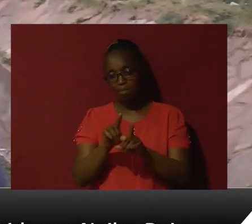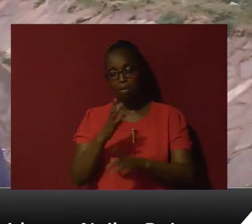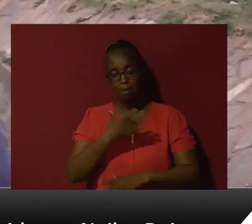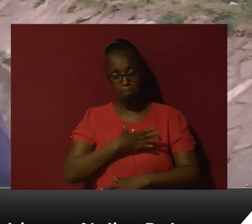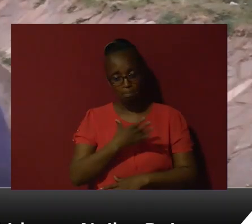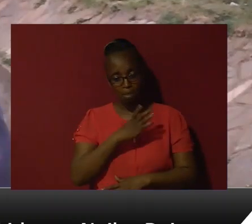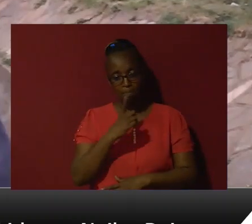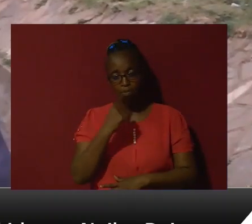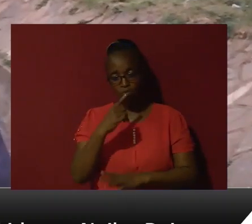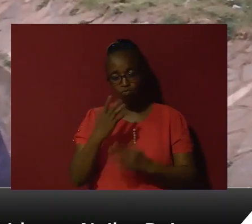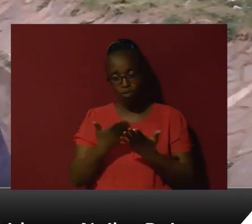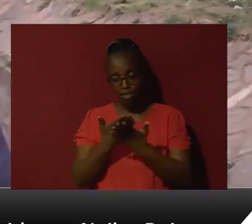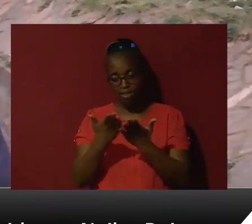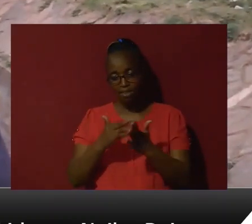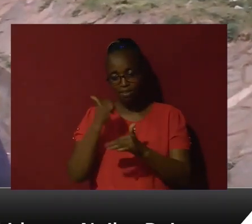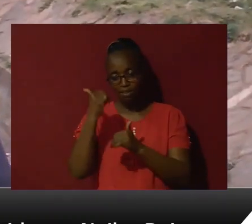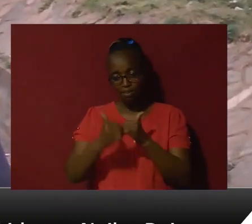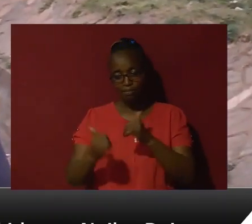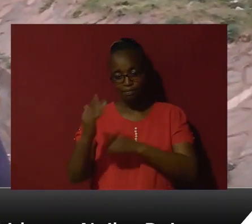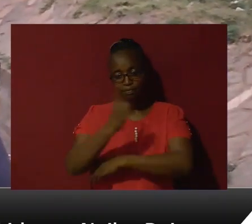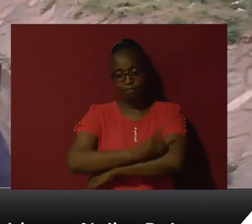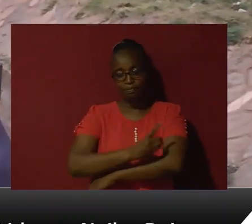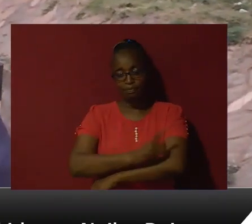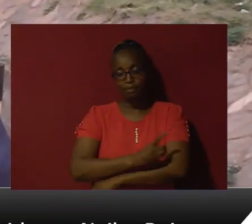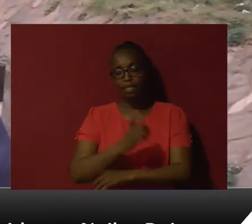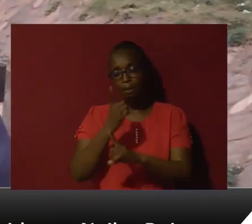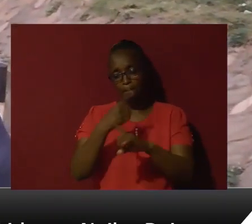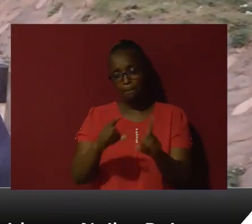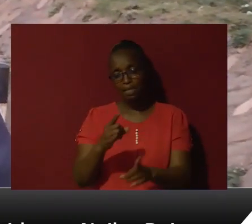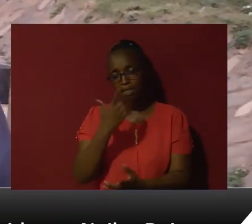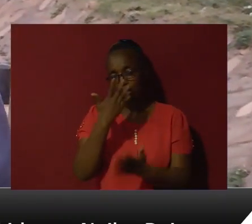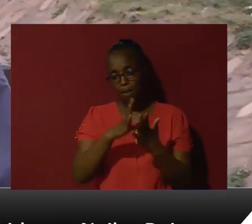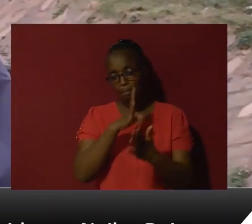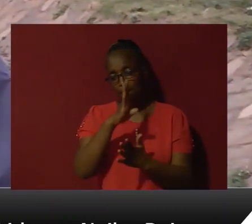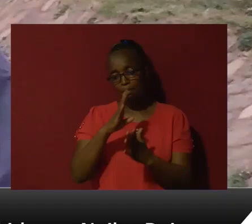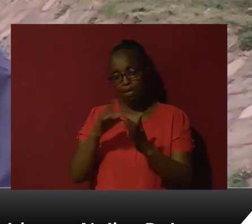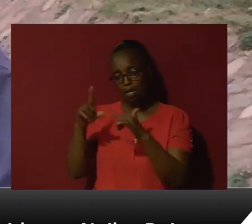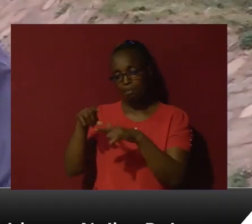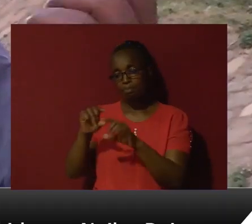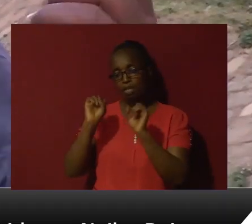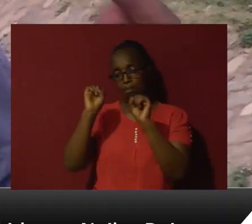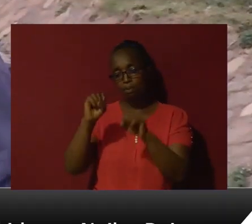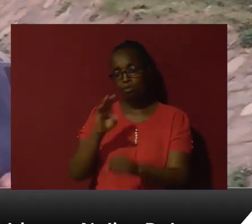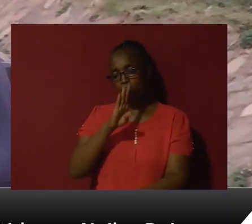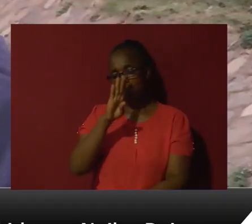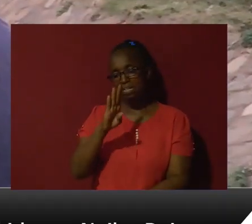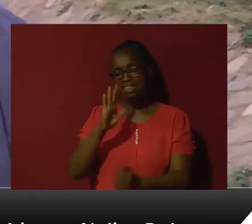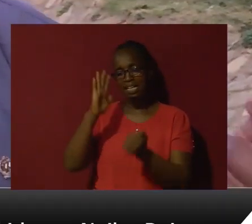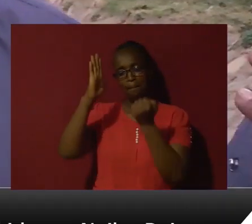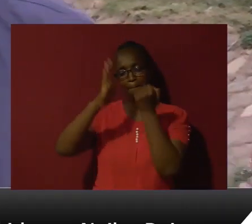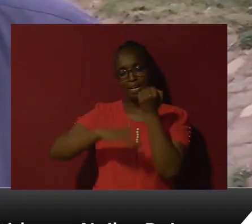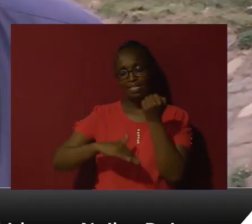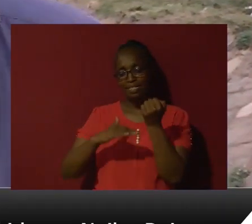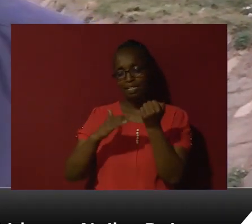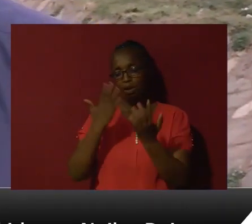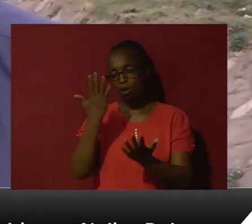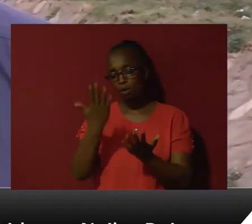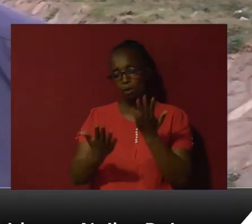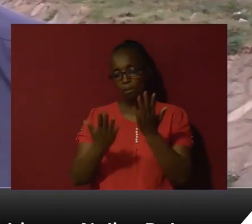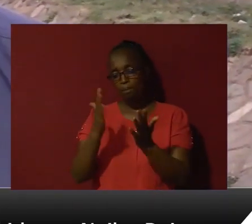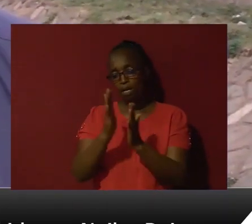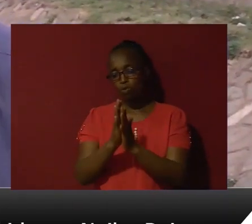The same people wenye waga tuko na wao daily. Eh? So maybe hata maybe anaweza kuwa yeye ndio worse kuliko the